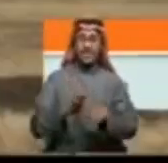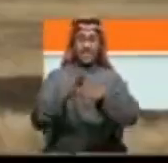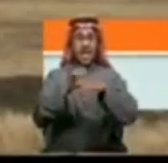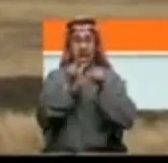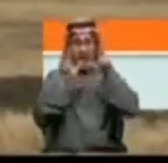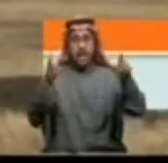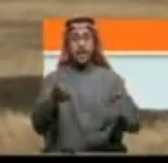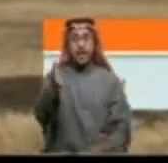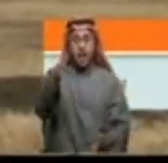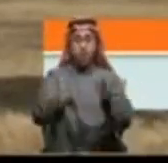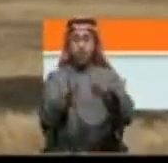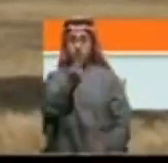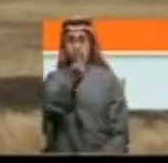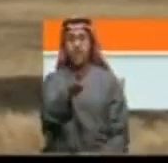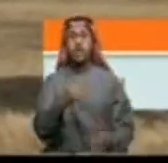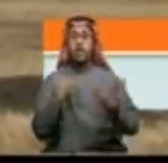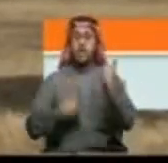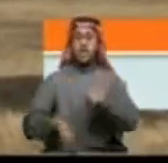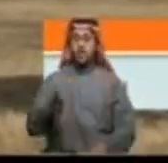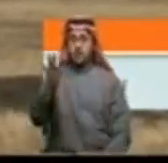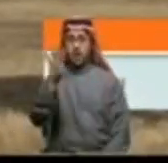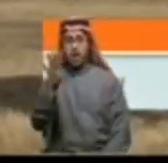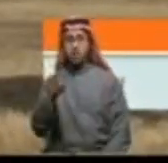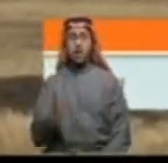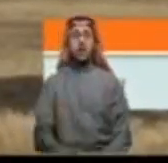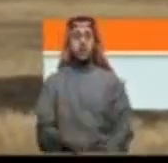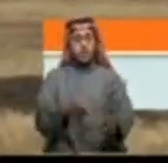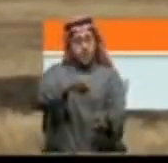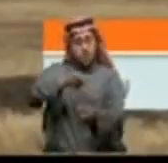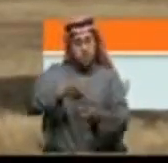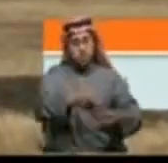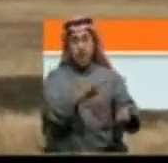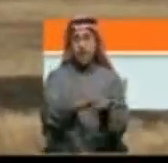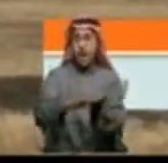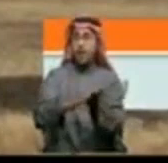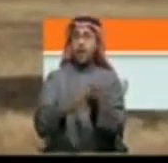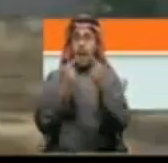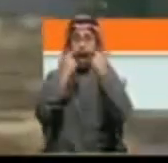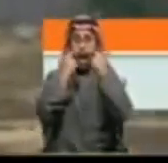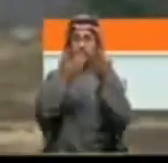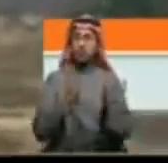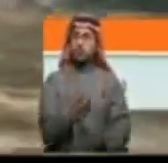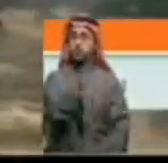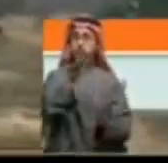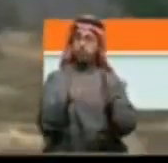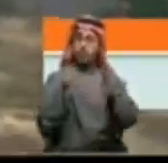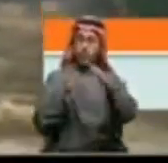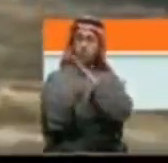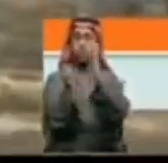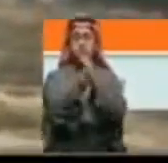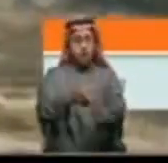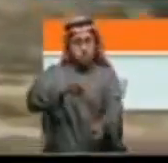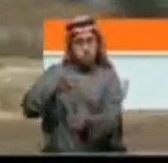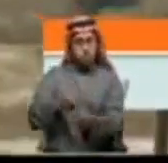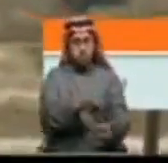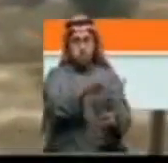أصيب 4 آخرون جراء قصف النظام السوري لمناطق الهدنة. وأشار المرصد إلى أن قوات النظام